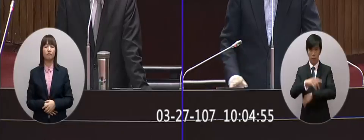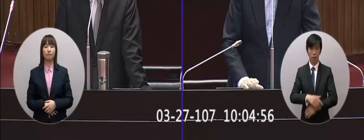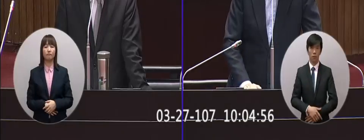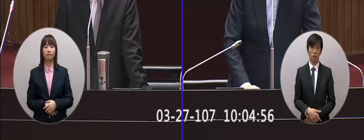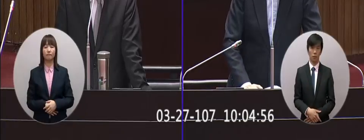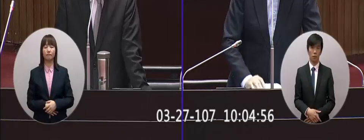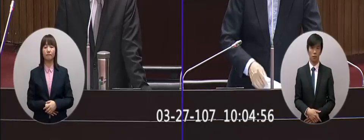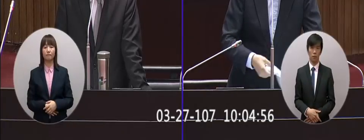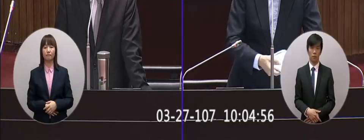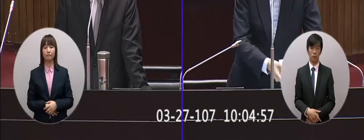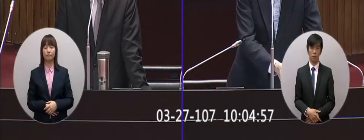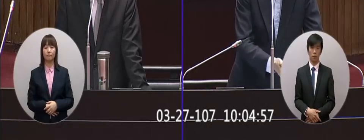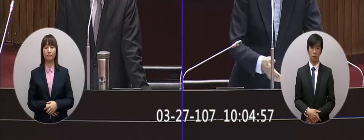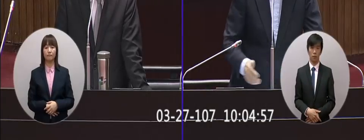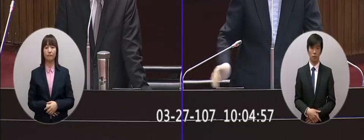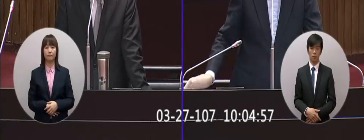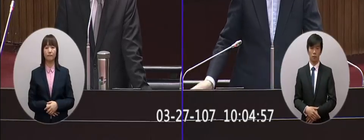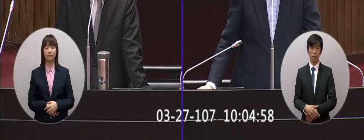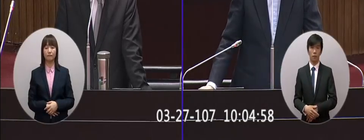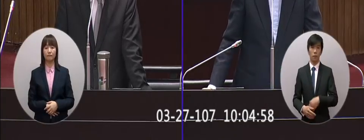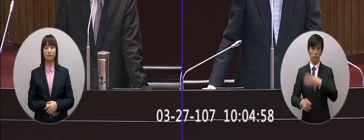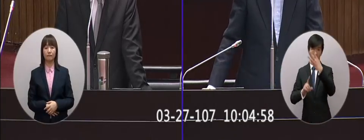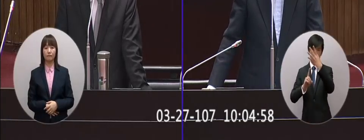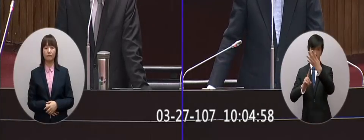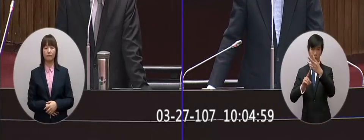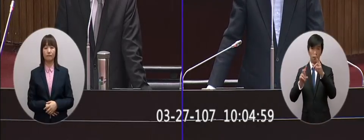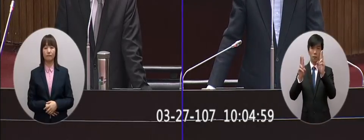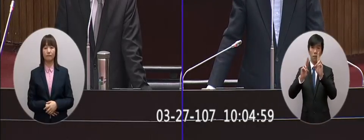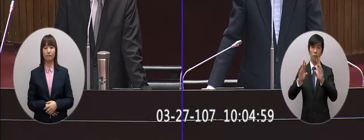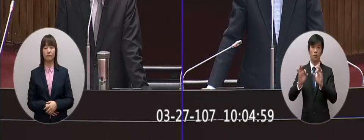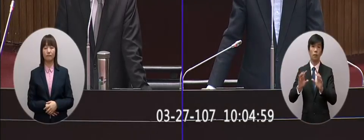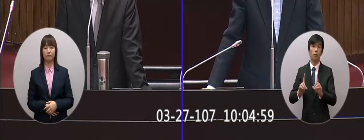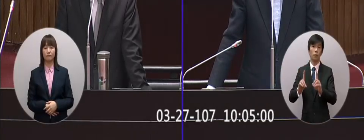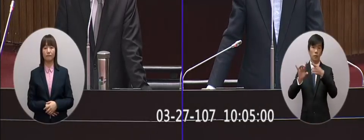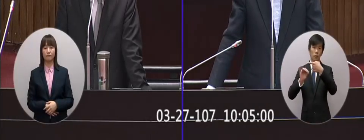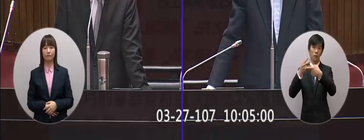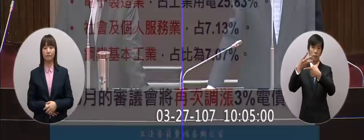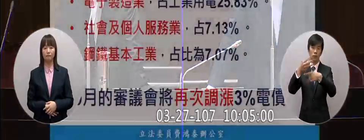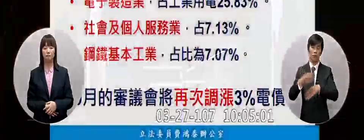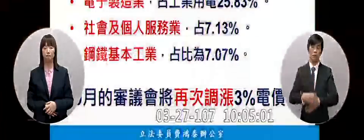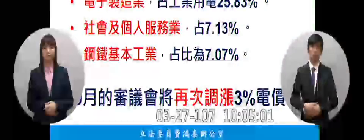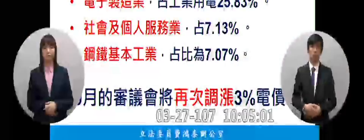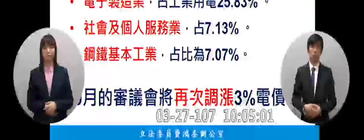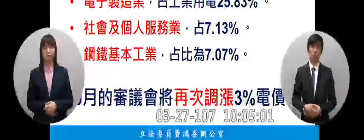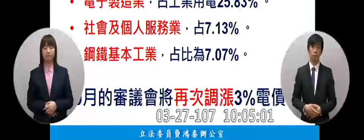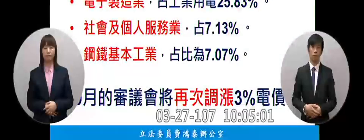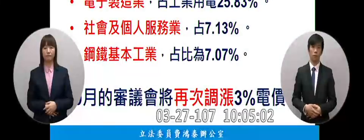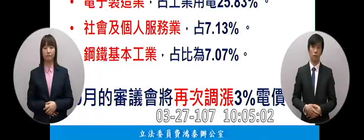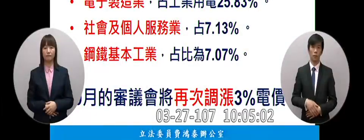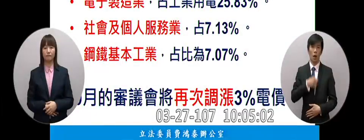哈，4月1号电费调整3%，你认为？